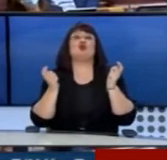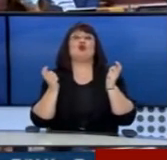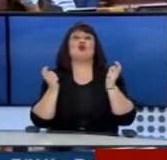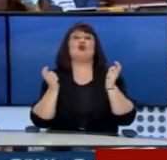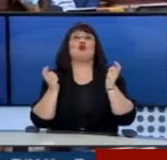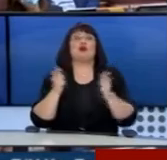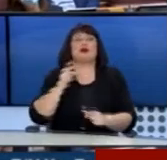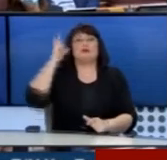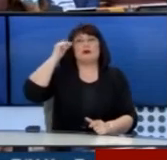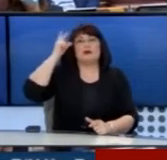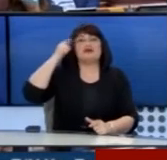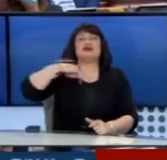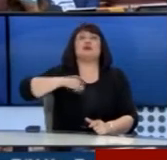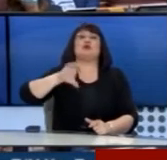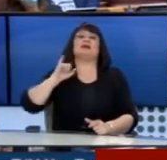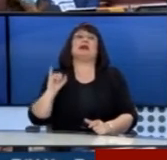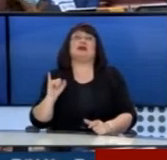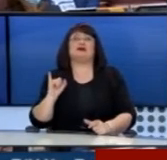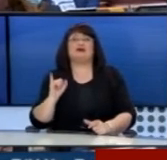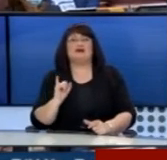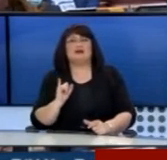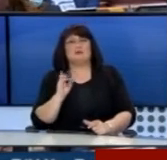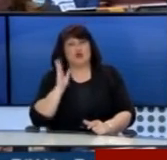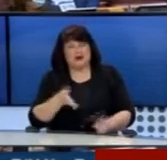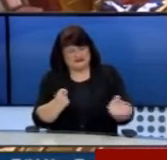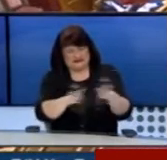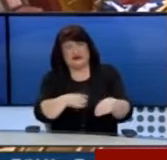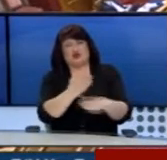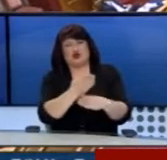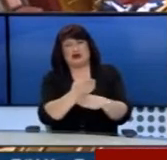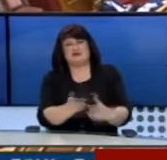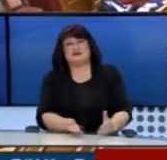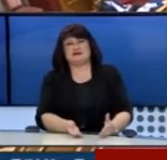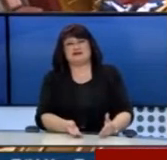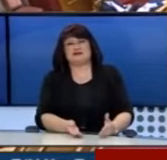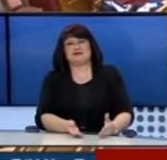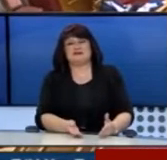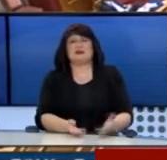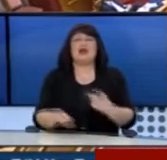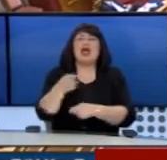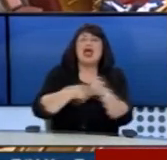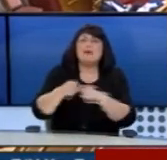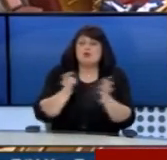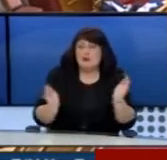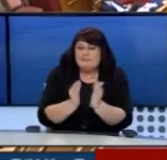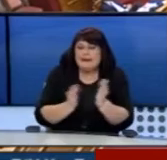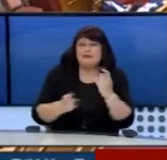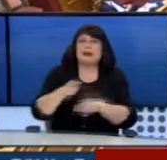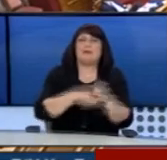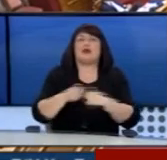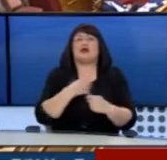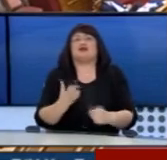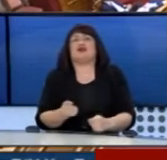ενός ανώτατου εκπαιδευτικού ιδρύματος στη χώρα μας. Πώς μπορείτε να κρύψετε από τους εμπόρους, τους μικρομεσαίους επιχειρηματίες,